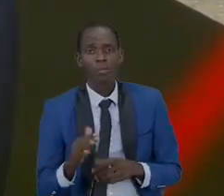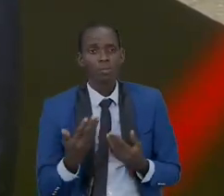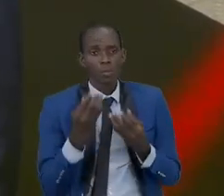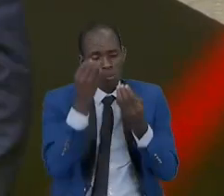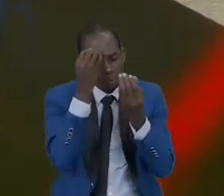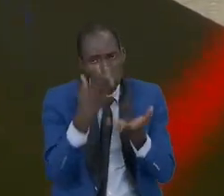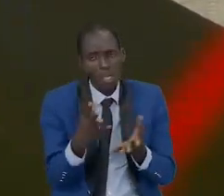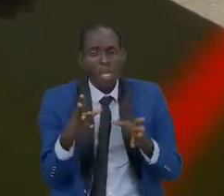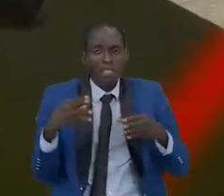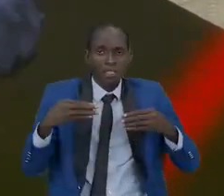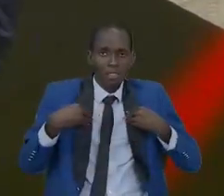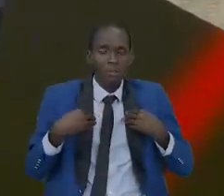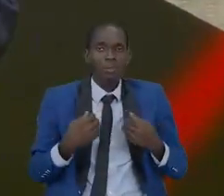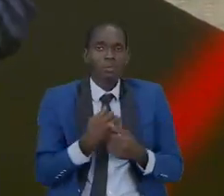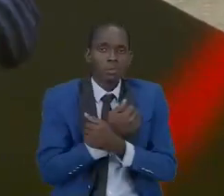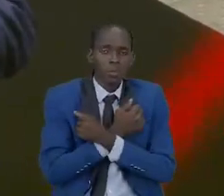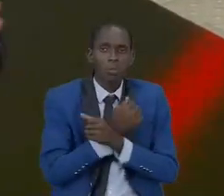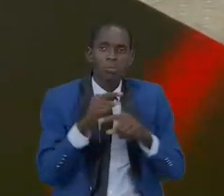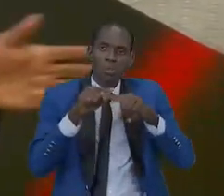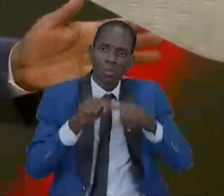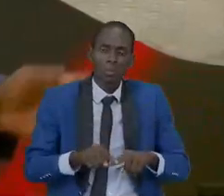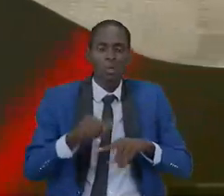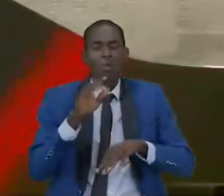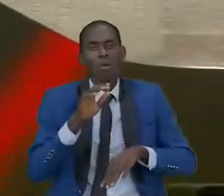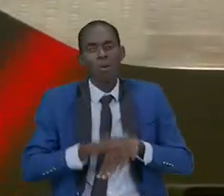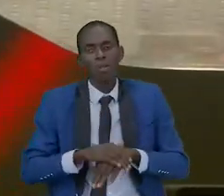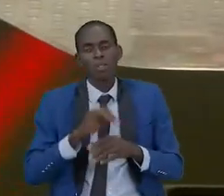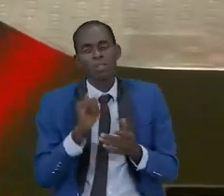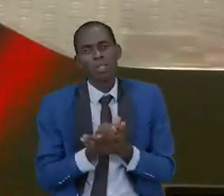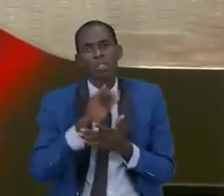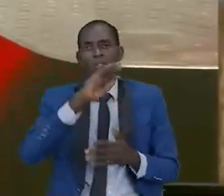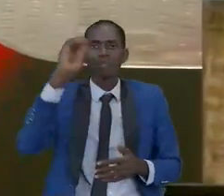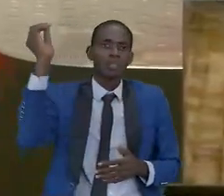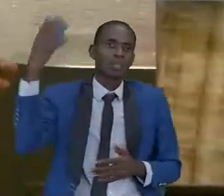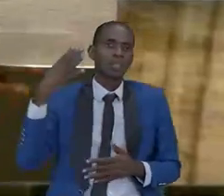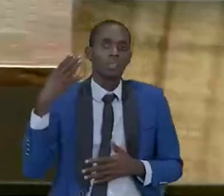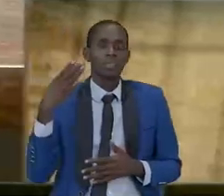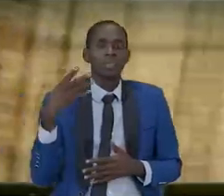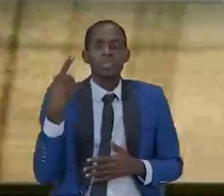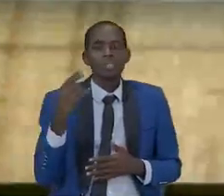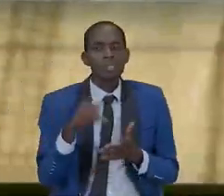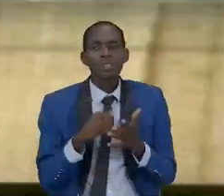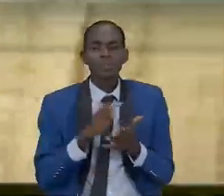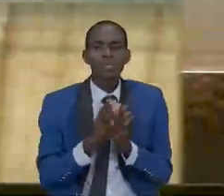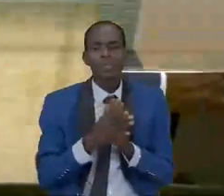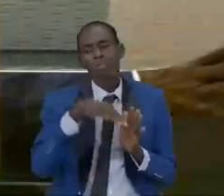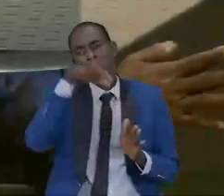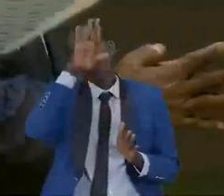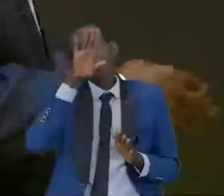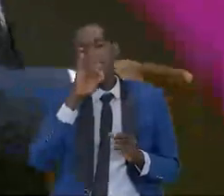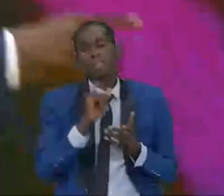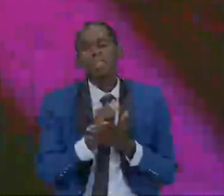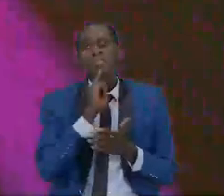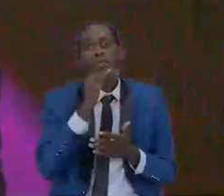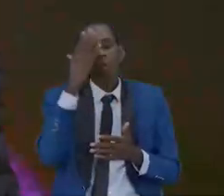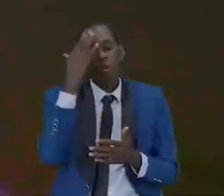fixée parce que vous ne dépendez pas la grave vous ne parlez pas de la grâce vous ne comptez vous ne vous appuyez pas sur la glace c'est quoi la grâce est déçue Paul